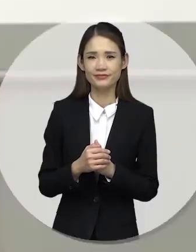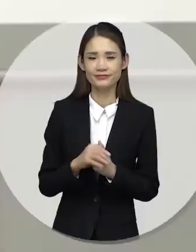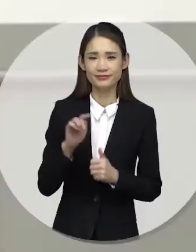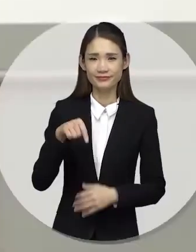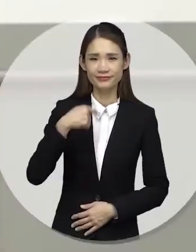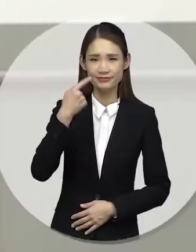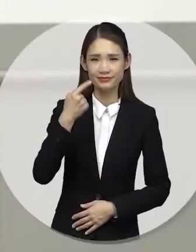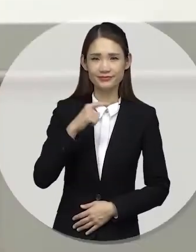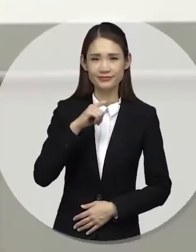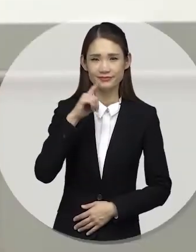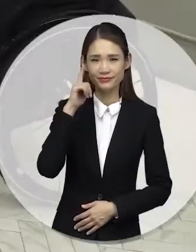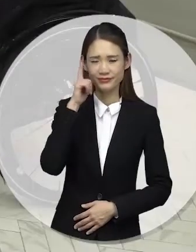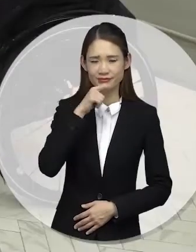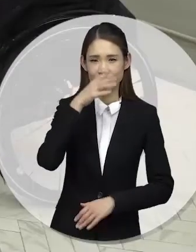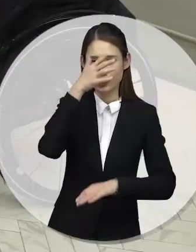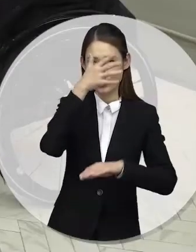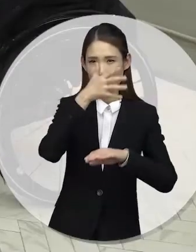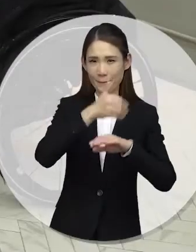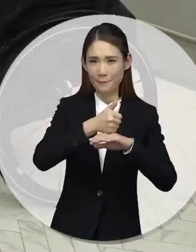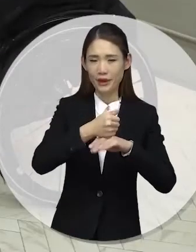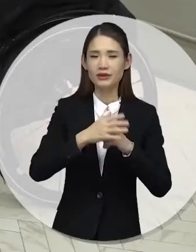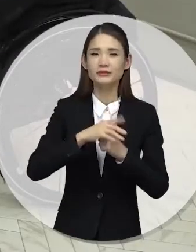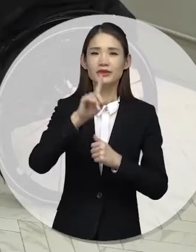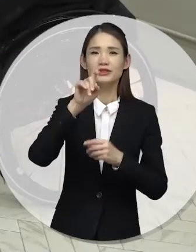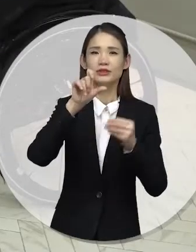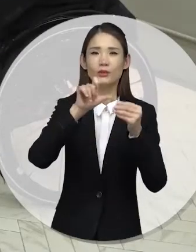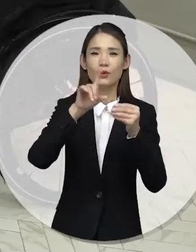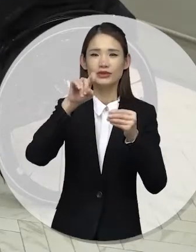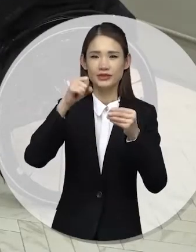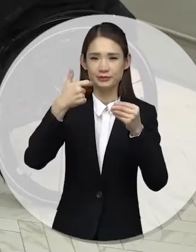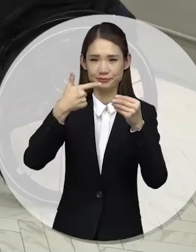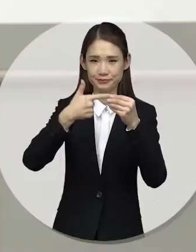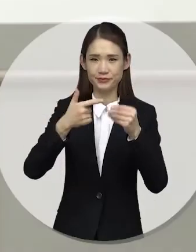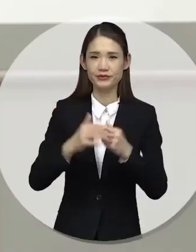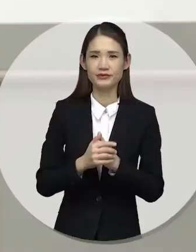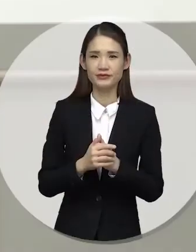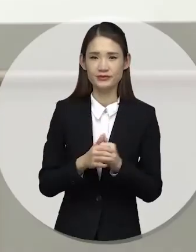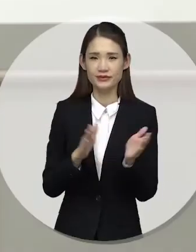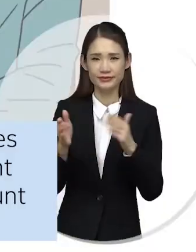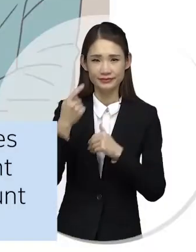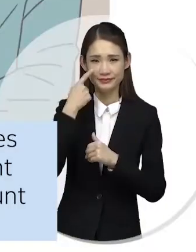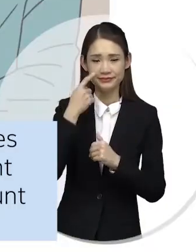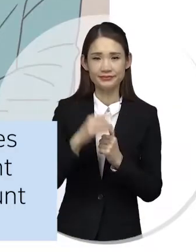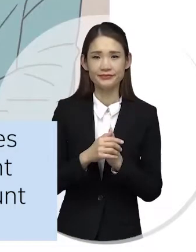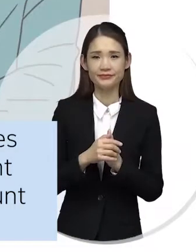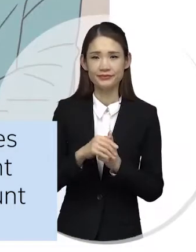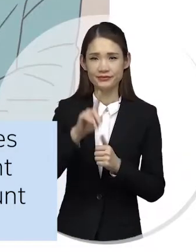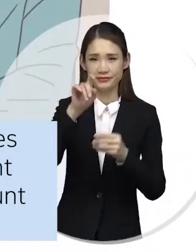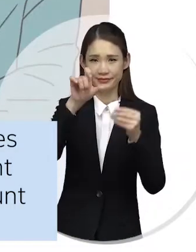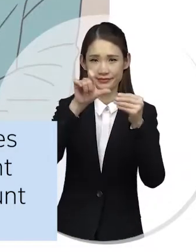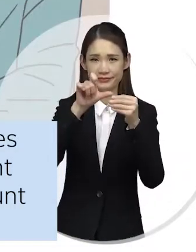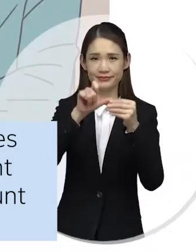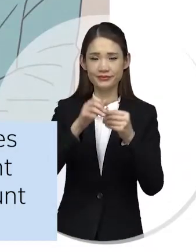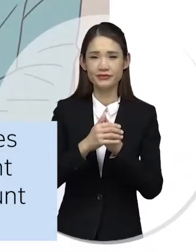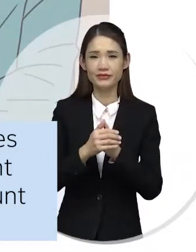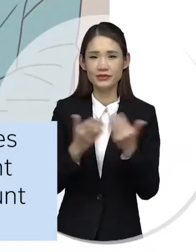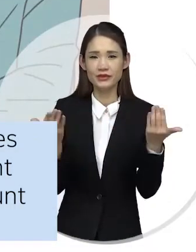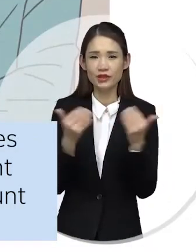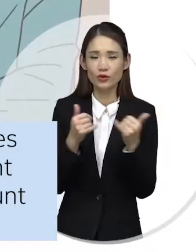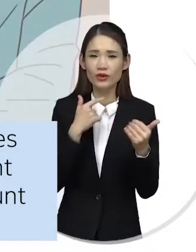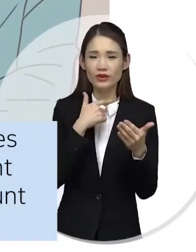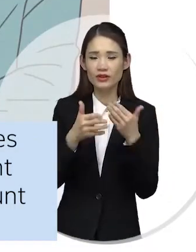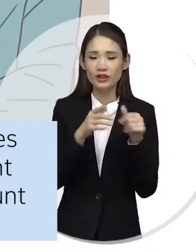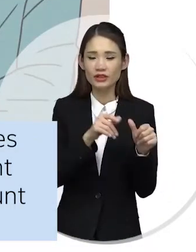그러면 다음 이제 마지막 15, 16 한번 볼까요? 15번.